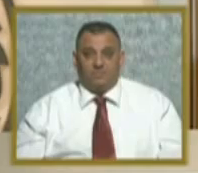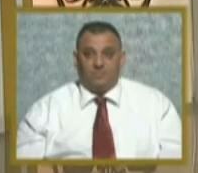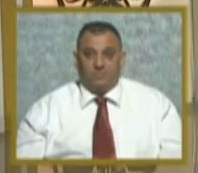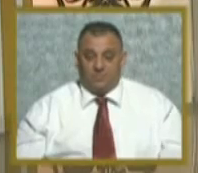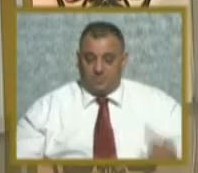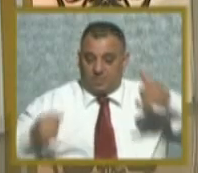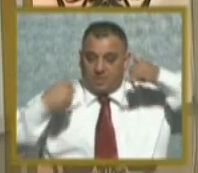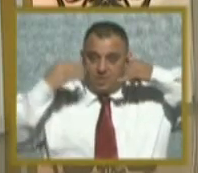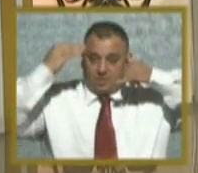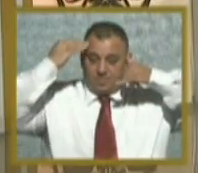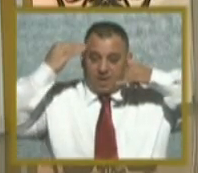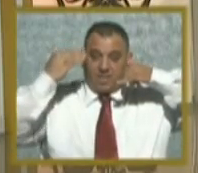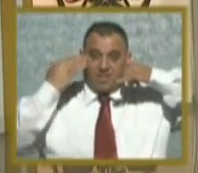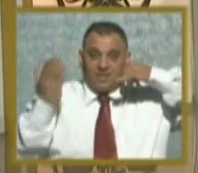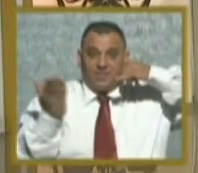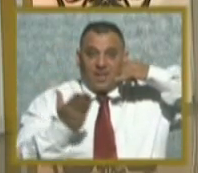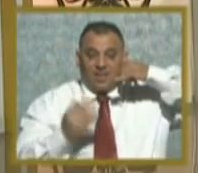تفضلي منال من الصين.